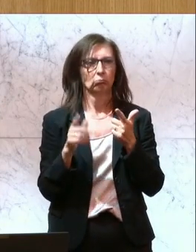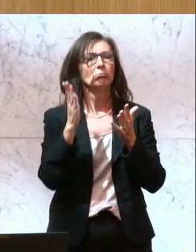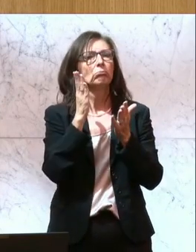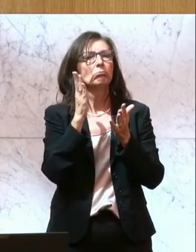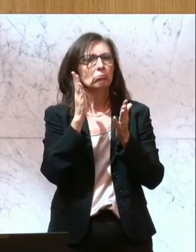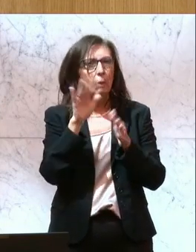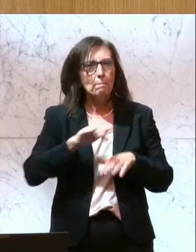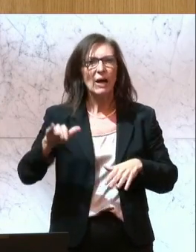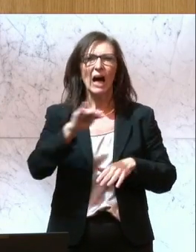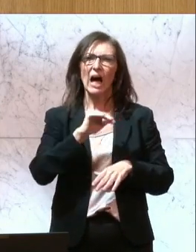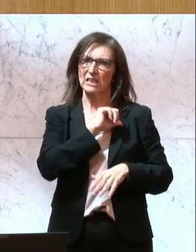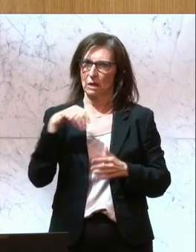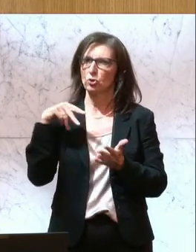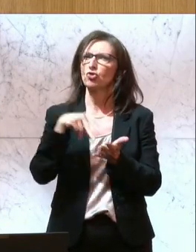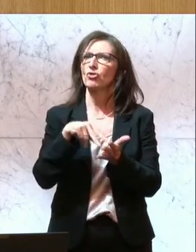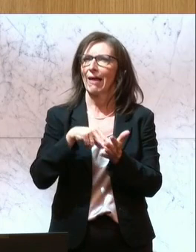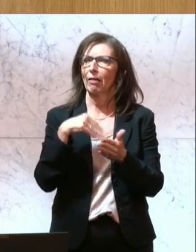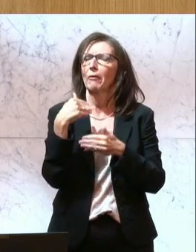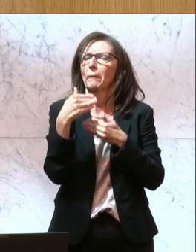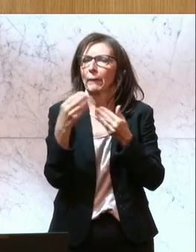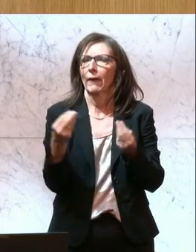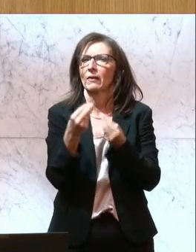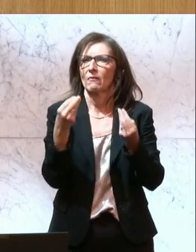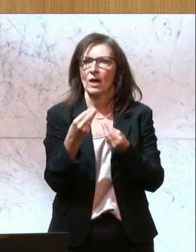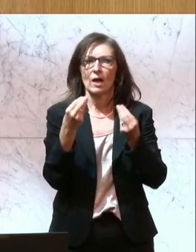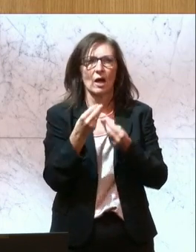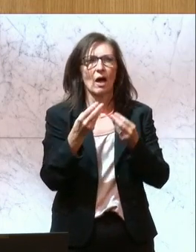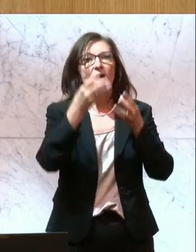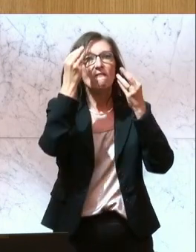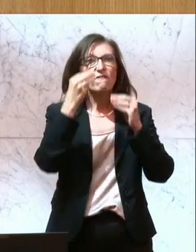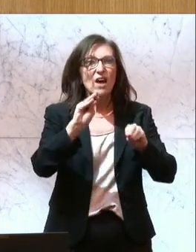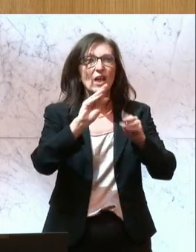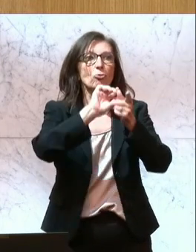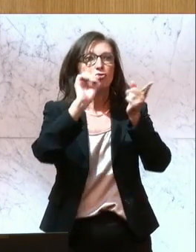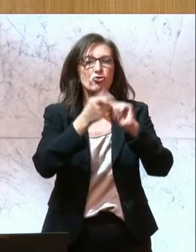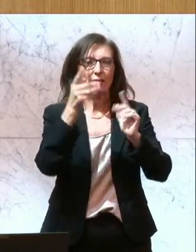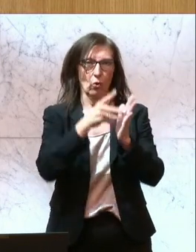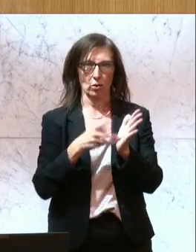weitergegangen im Bereich Autonomie, aber sehr zaghafte Schritte, Vertrauen statt Kontrolle. Geben